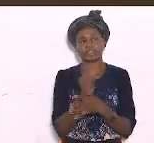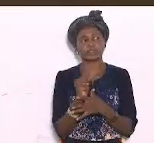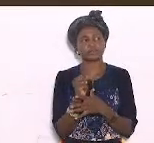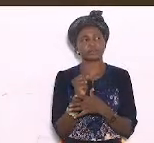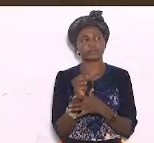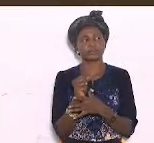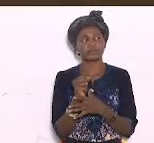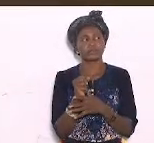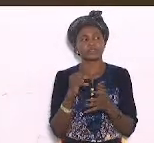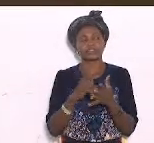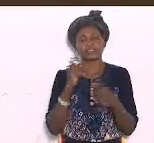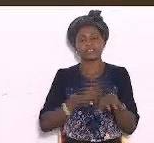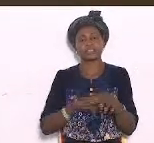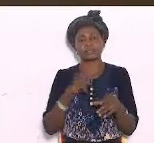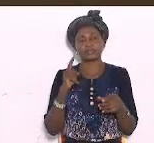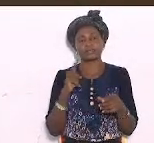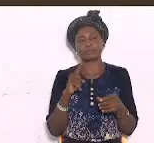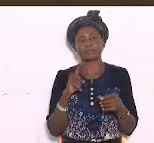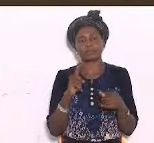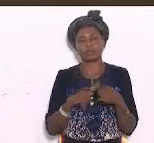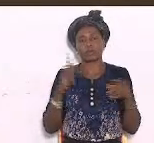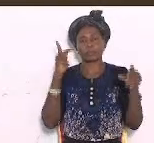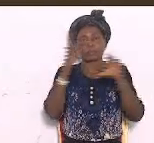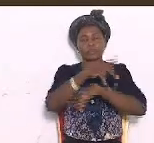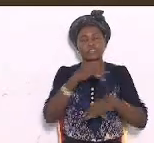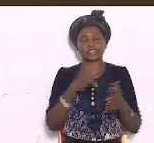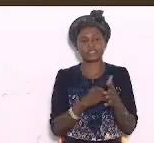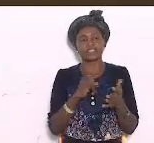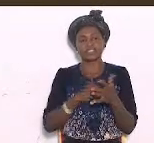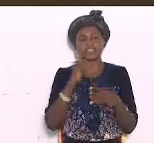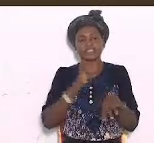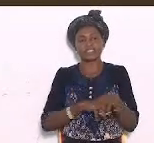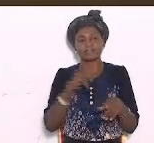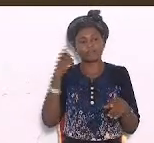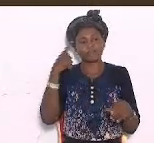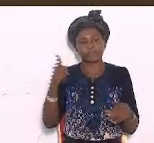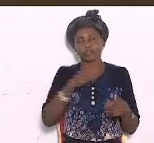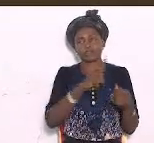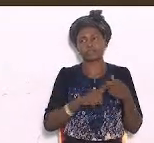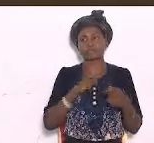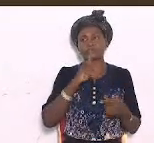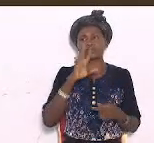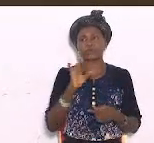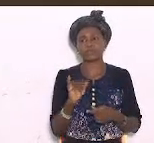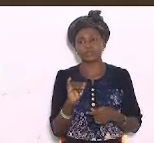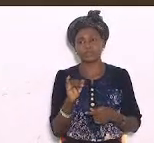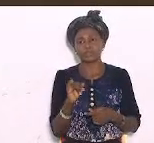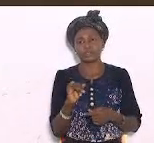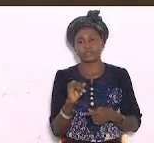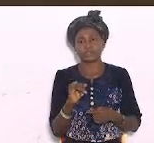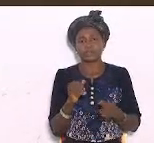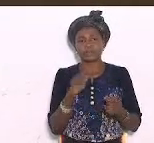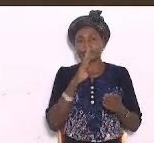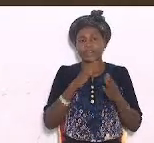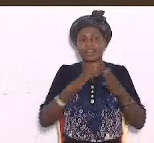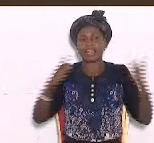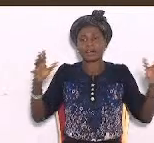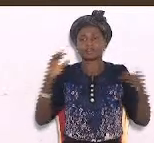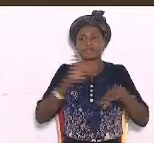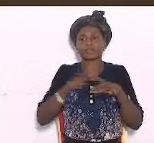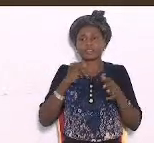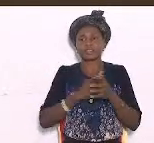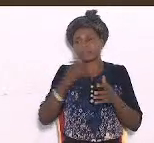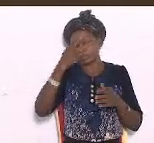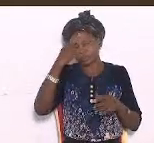donc c'est le moment de partager cela c'est moment de afficher cela à travers les réseaux sociaux